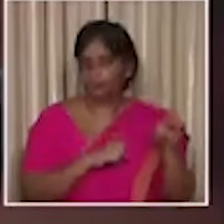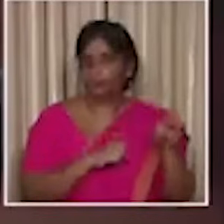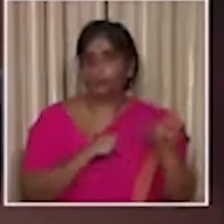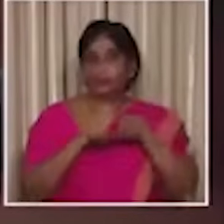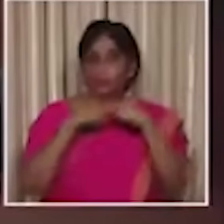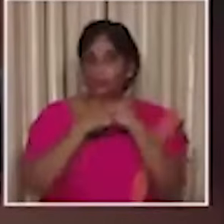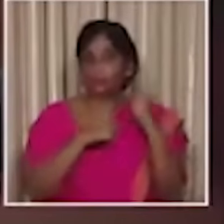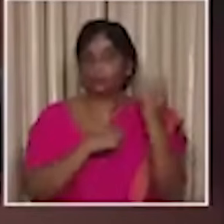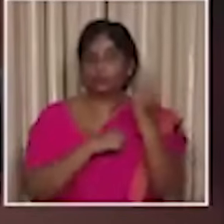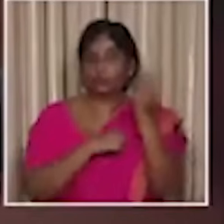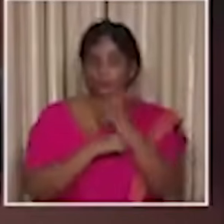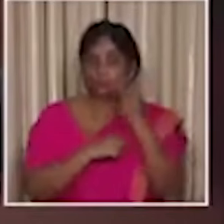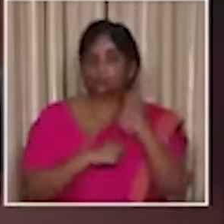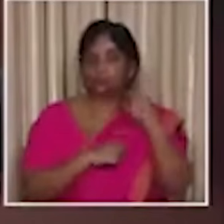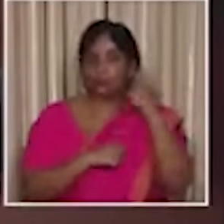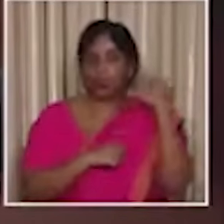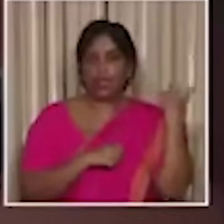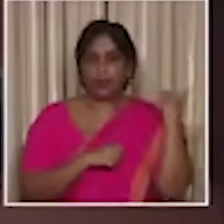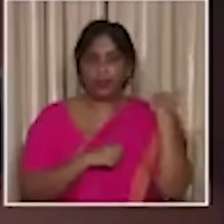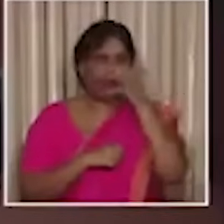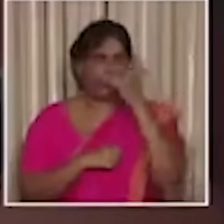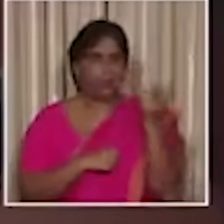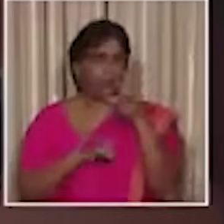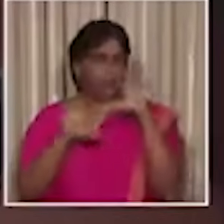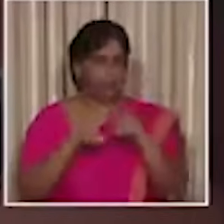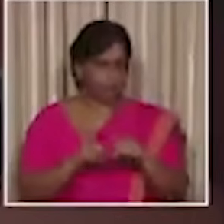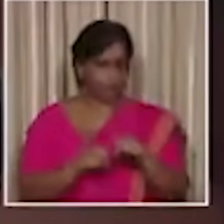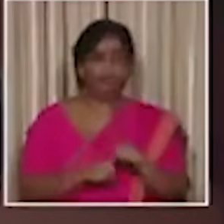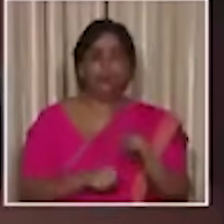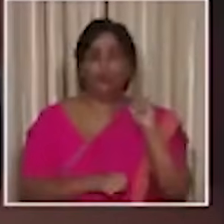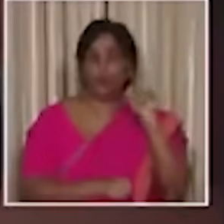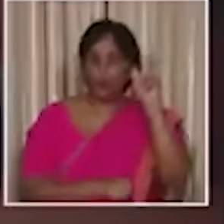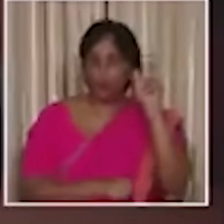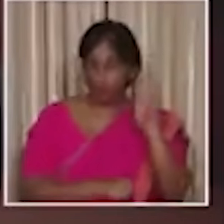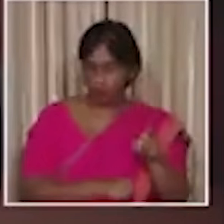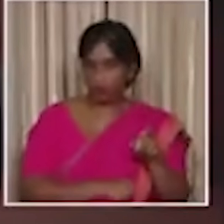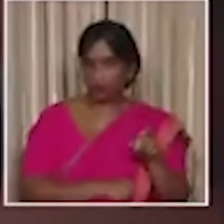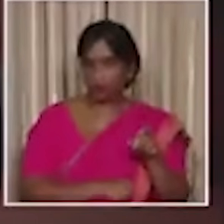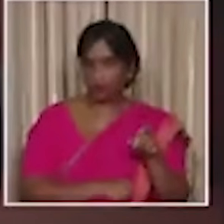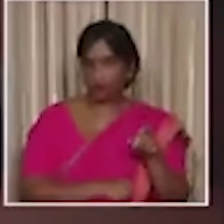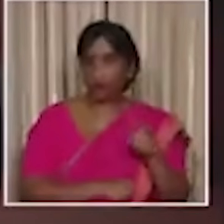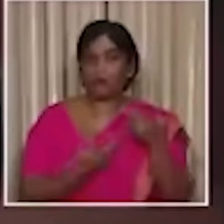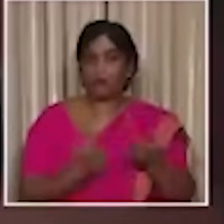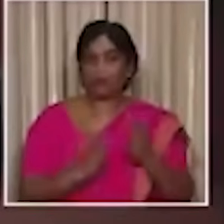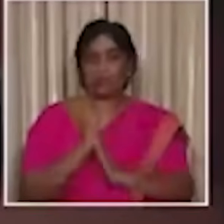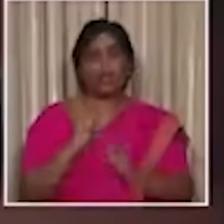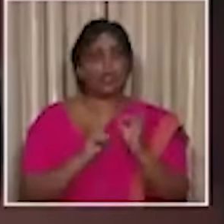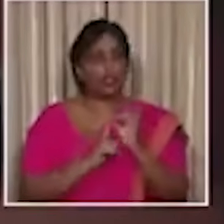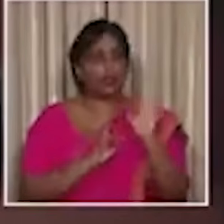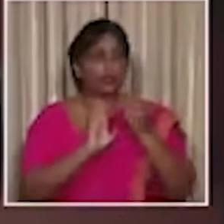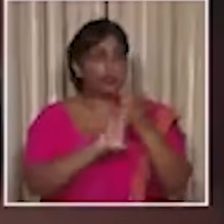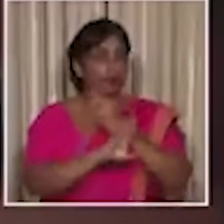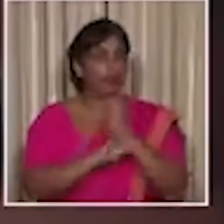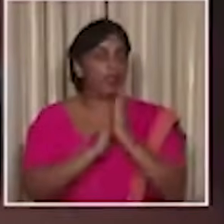සමාගම් දෙක මා දන්නා පරිදි සොහිරන් දෙනෙකුට අයිති සමාගම් දෙකක්. මෙහි එක් පුද්ගලයෙක් වර්තමාන අමාත්‍යවරයාගේ නෙවෙයි හිතුව